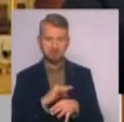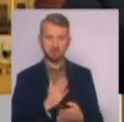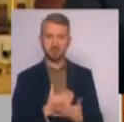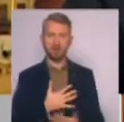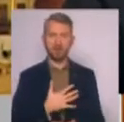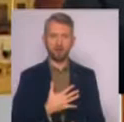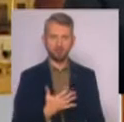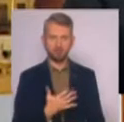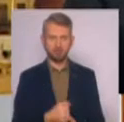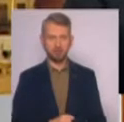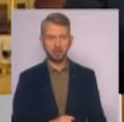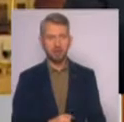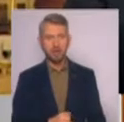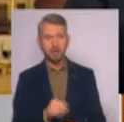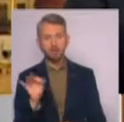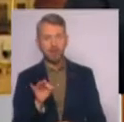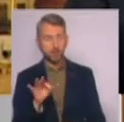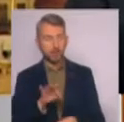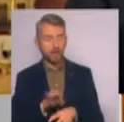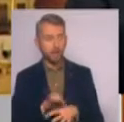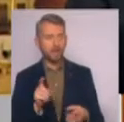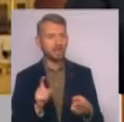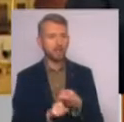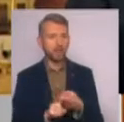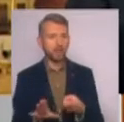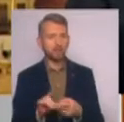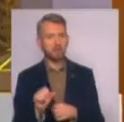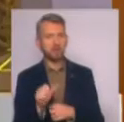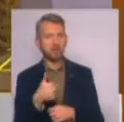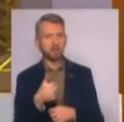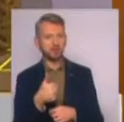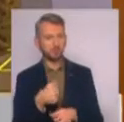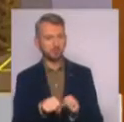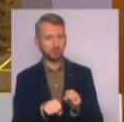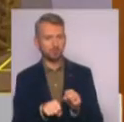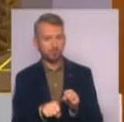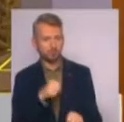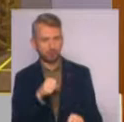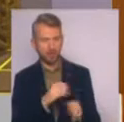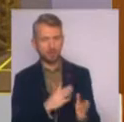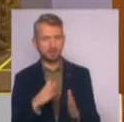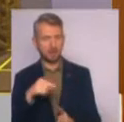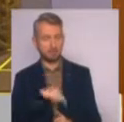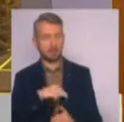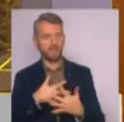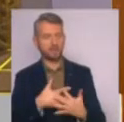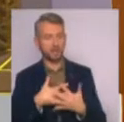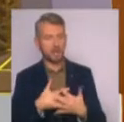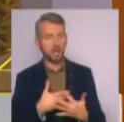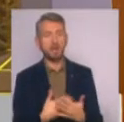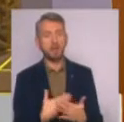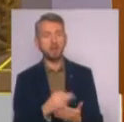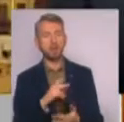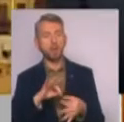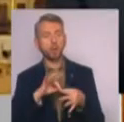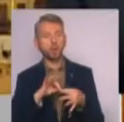Часто захворювання не пов'язані з первинною патологією системи органів дихання, наприклад, як